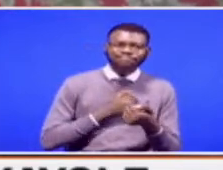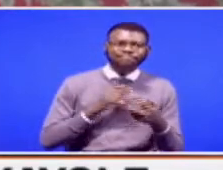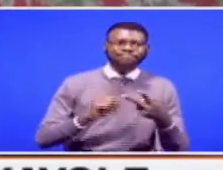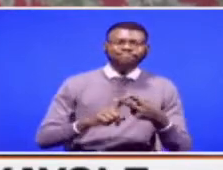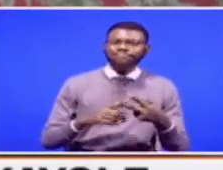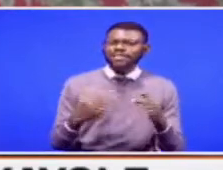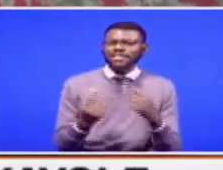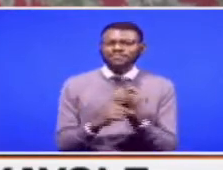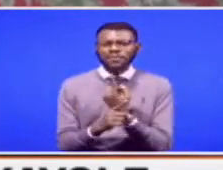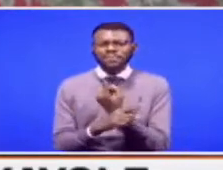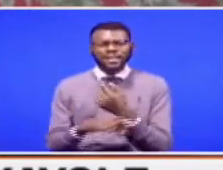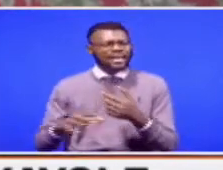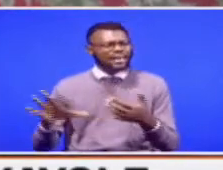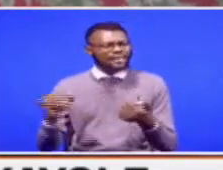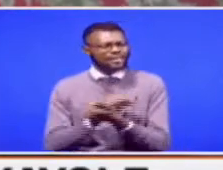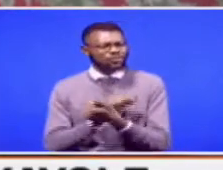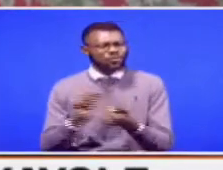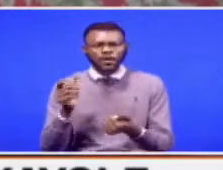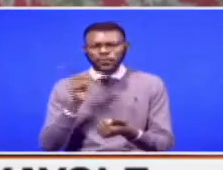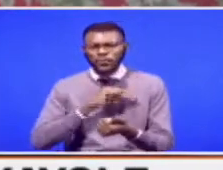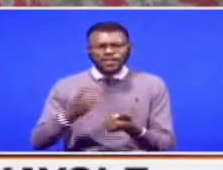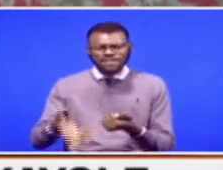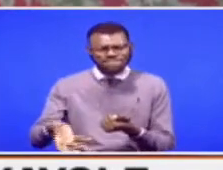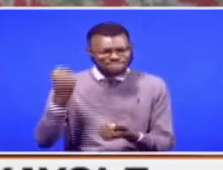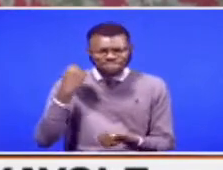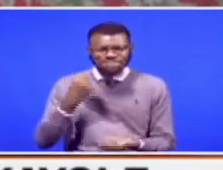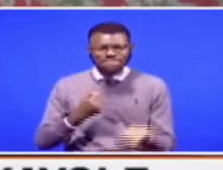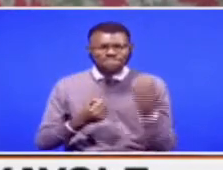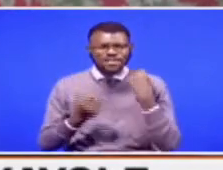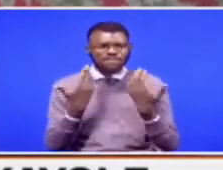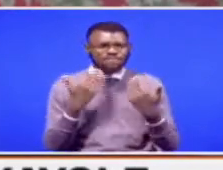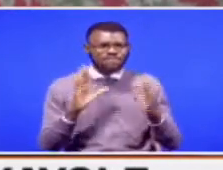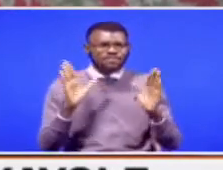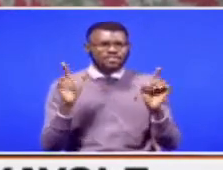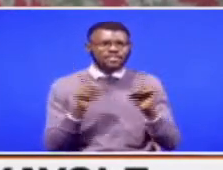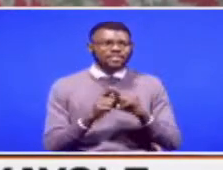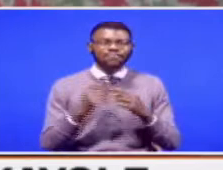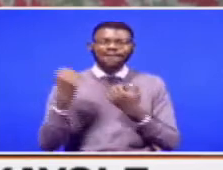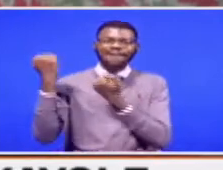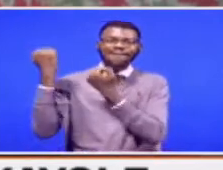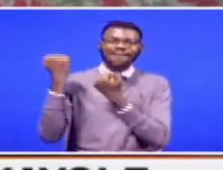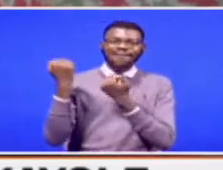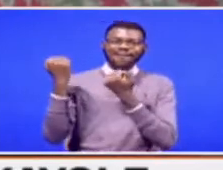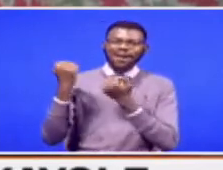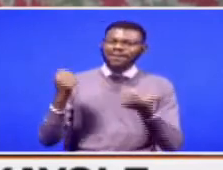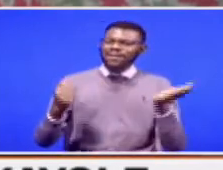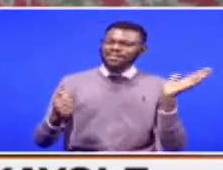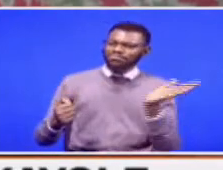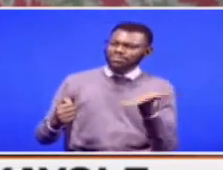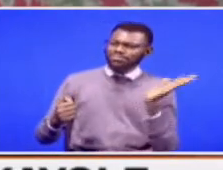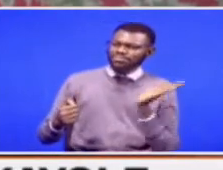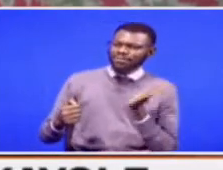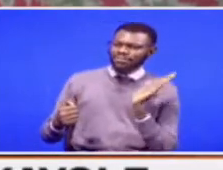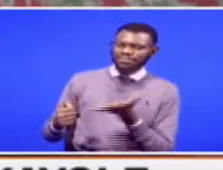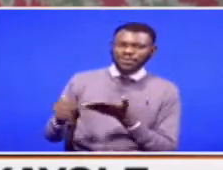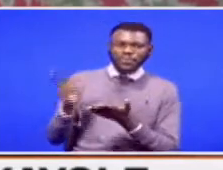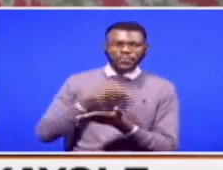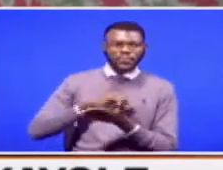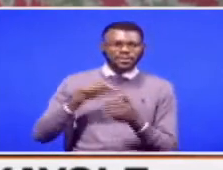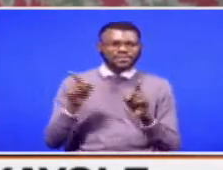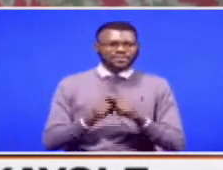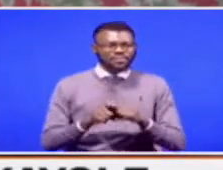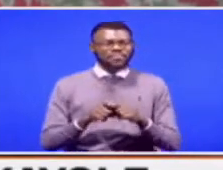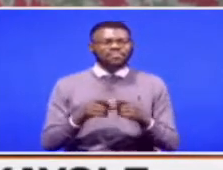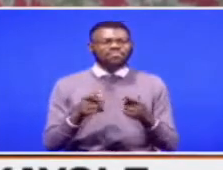mihogo wameng'oa kila kitu. Miwa wamekatakata yote, nipia glass wamemaliza yote,